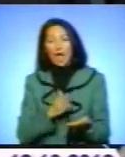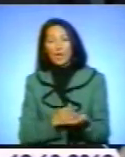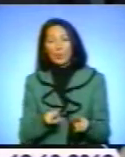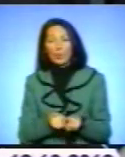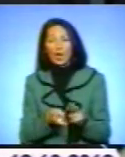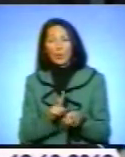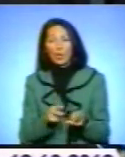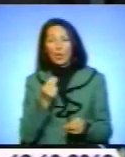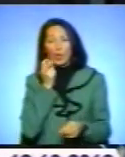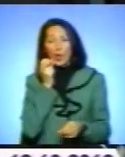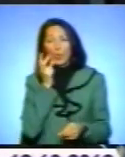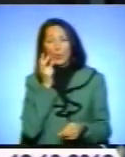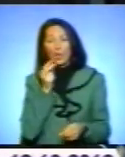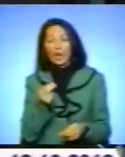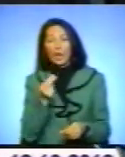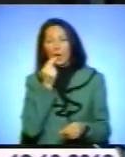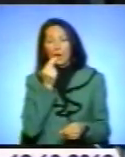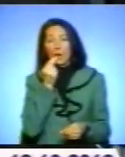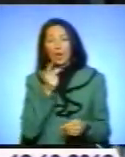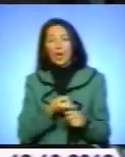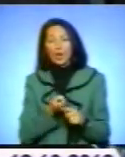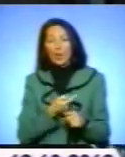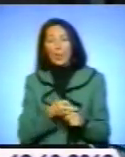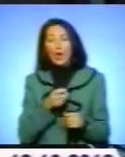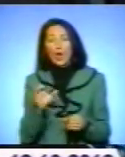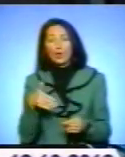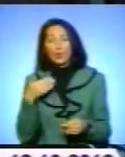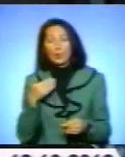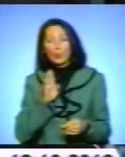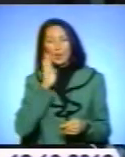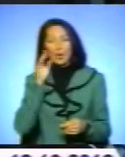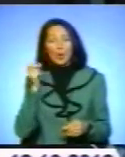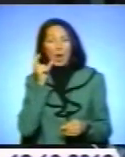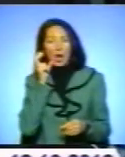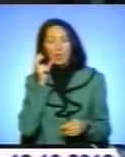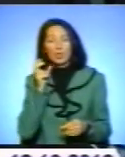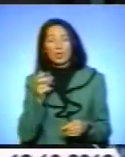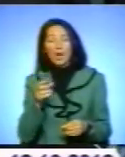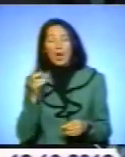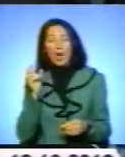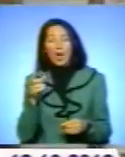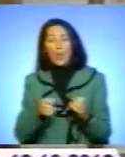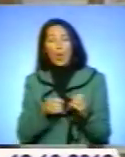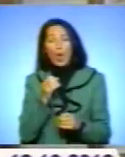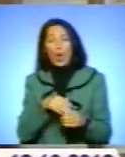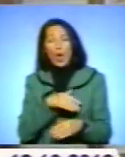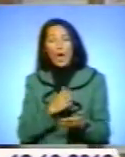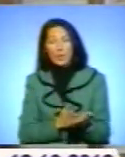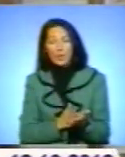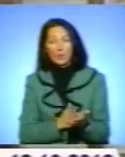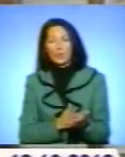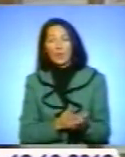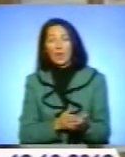суп, на ранок каша, на обід також каша, молоко, хліб. В колонії